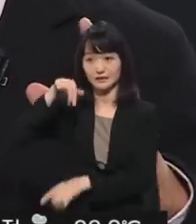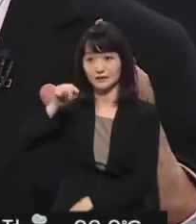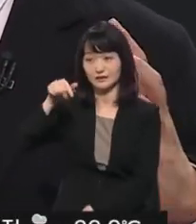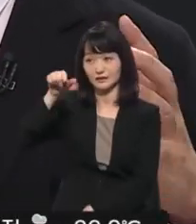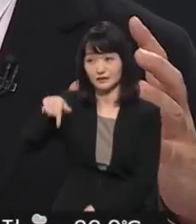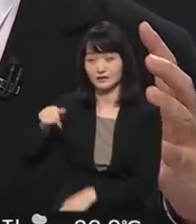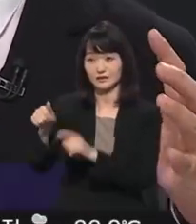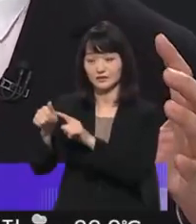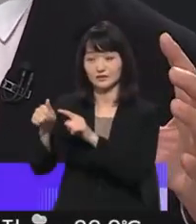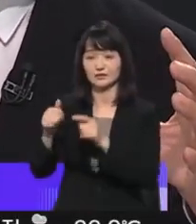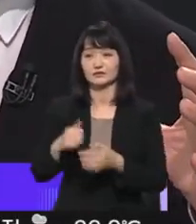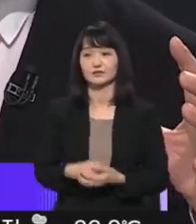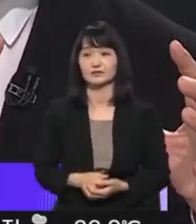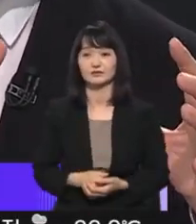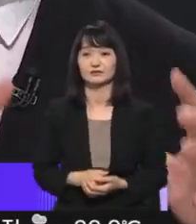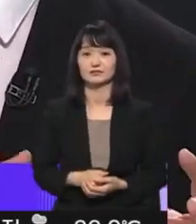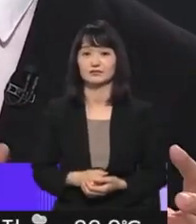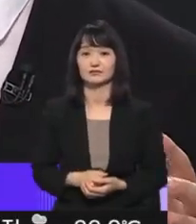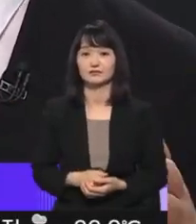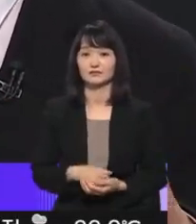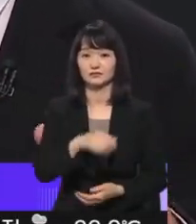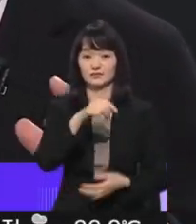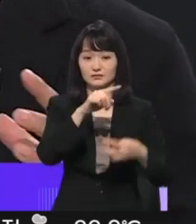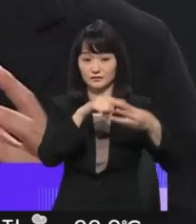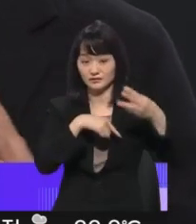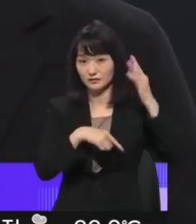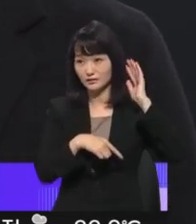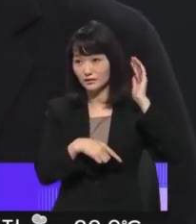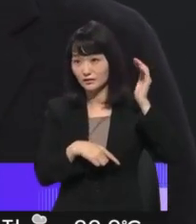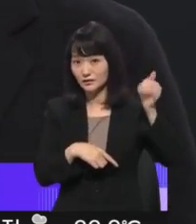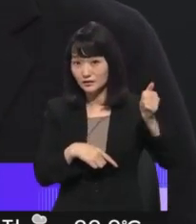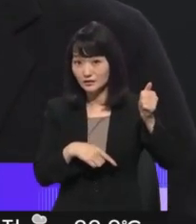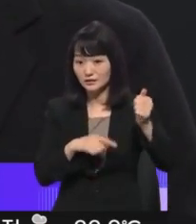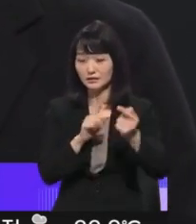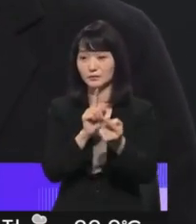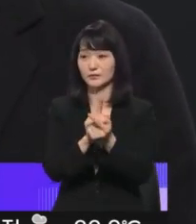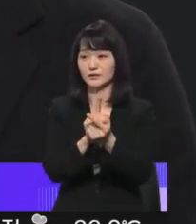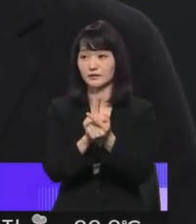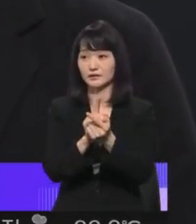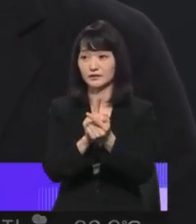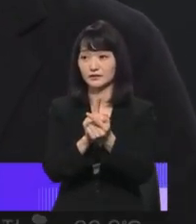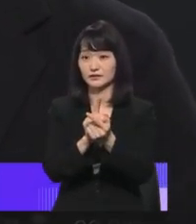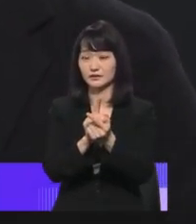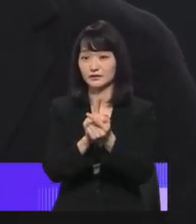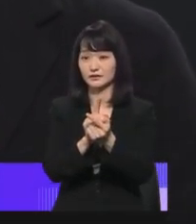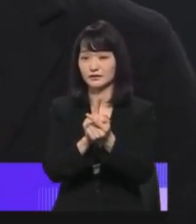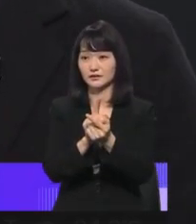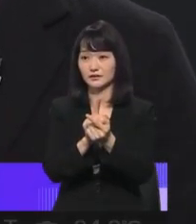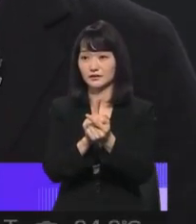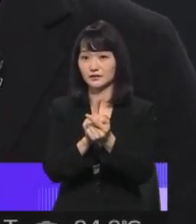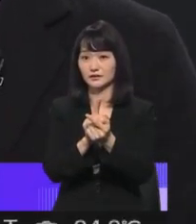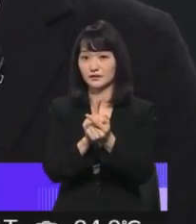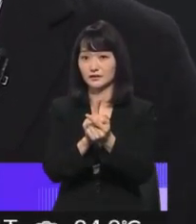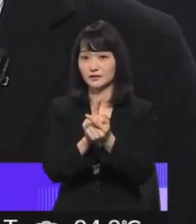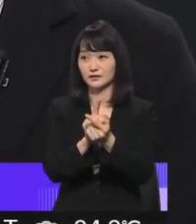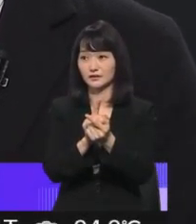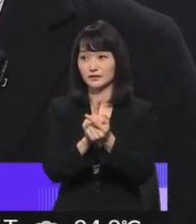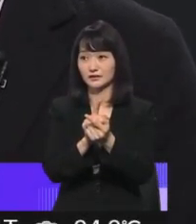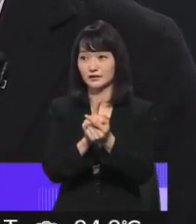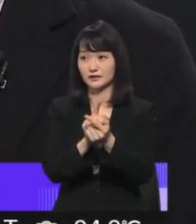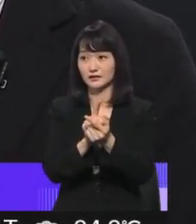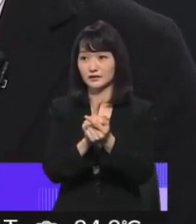제질의 하도 대표하고 아냐 이준석 대폭 윤석 대통령도 한번 식사를 하셨는지 말 개통 시 만나는 했는데 많잖아 기존 거실은 야